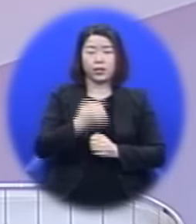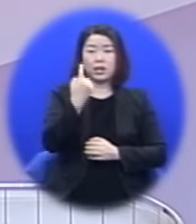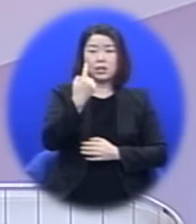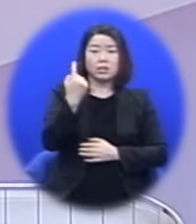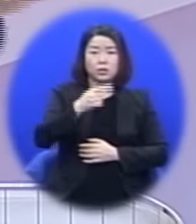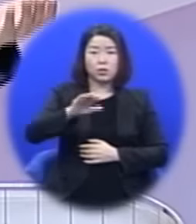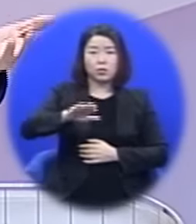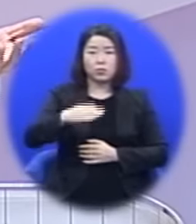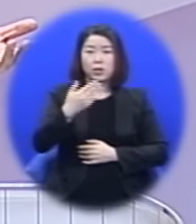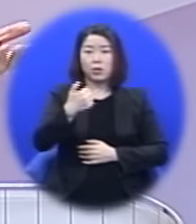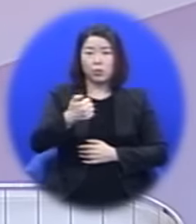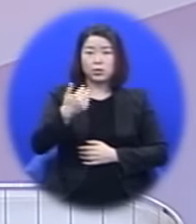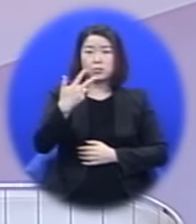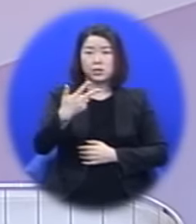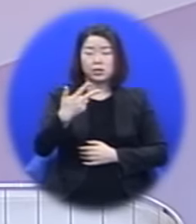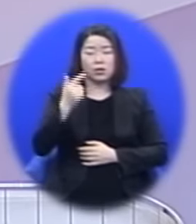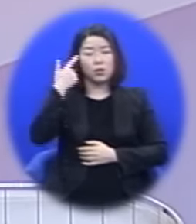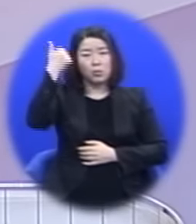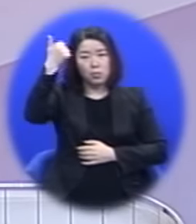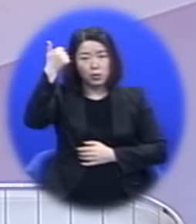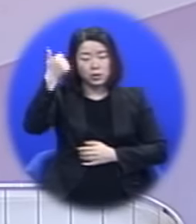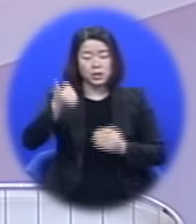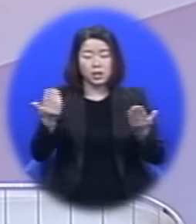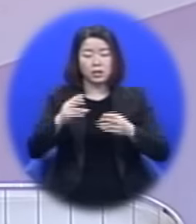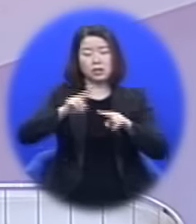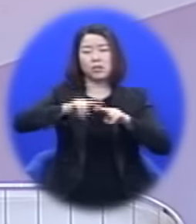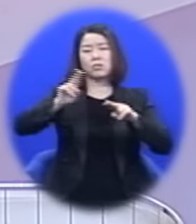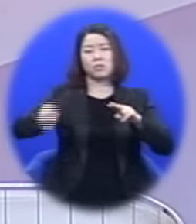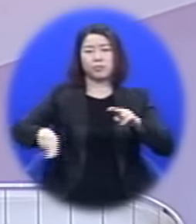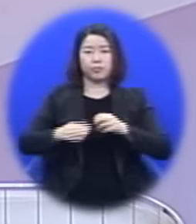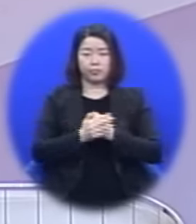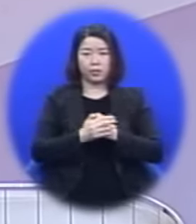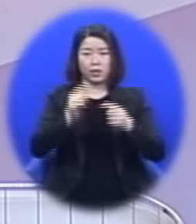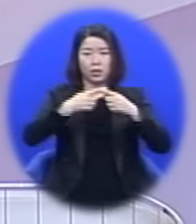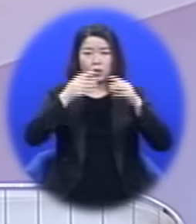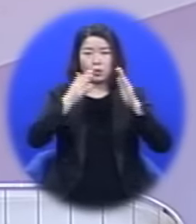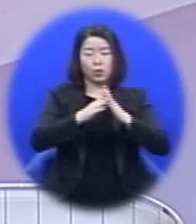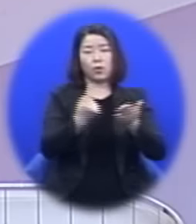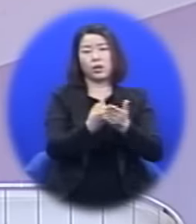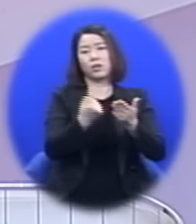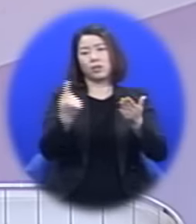1957년 그는 목사직을 그만두었습니다. 그는 교회를 떠났습니다.